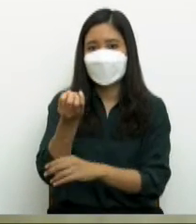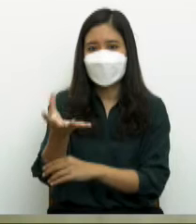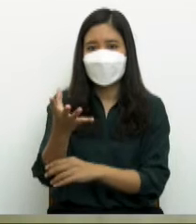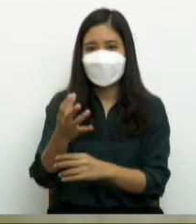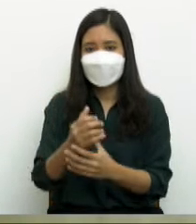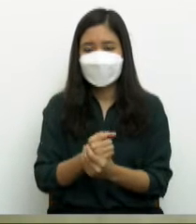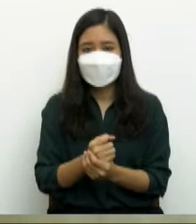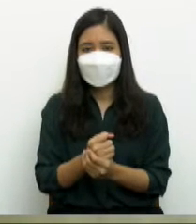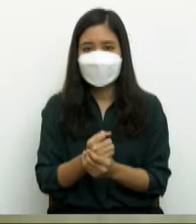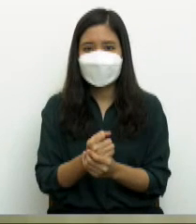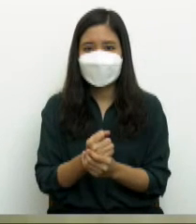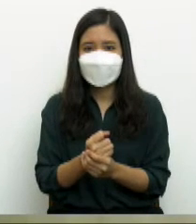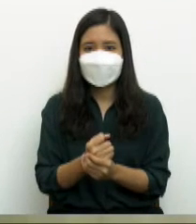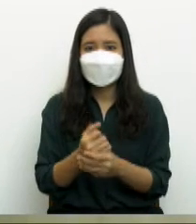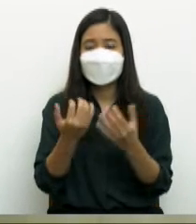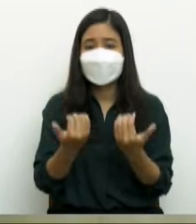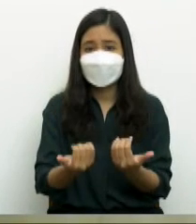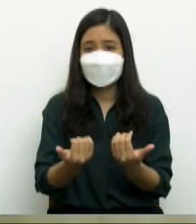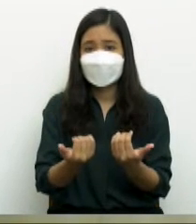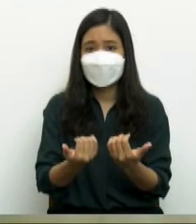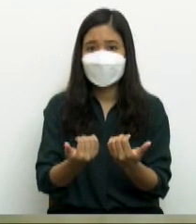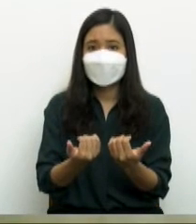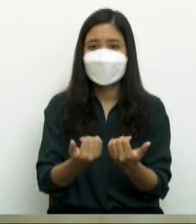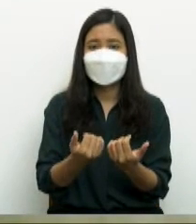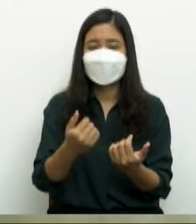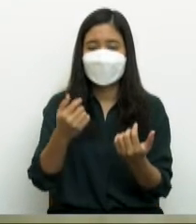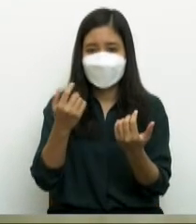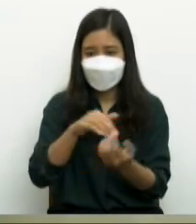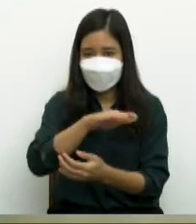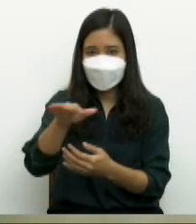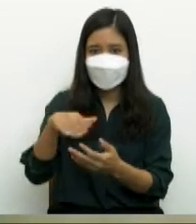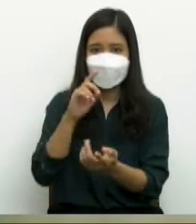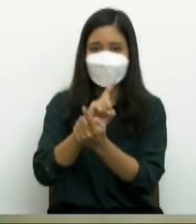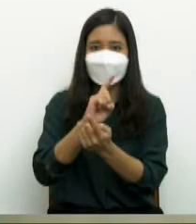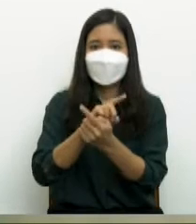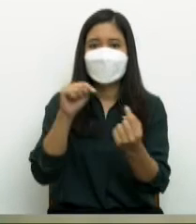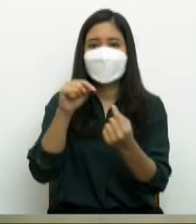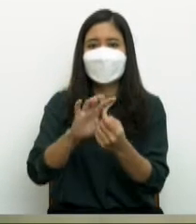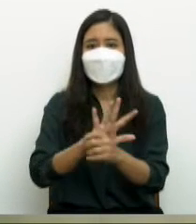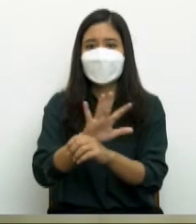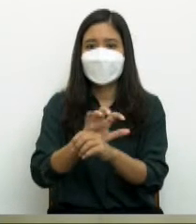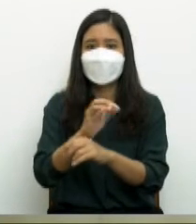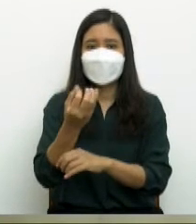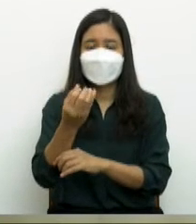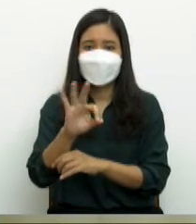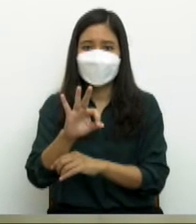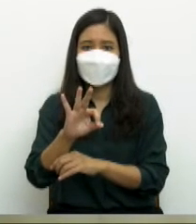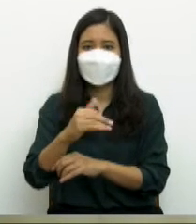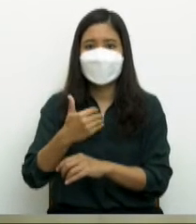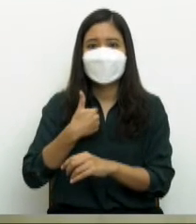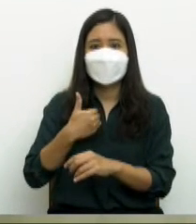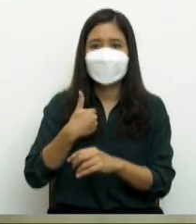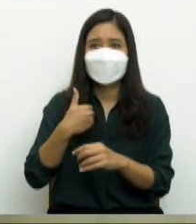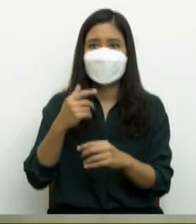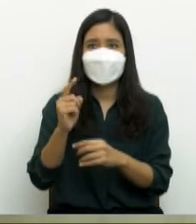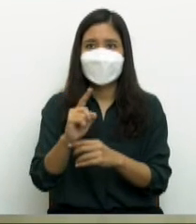ของที่ว่าในห้วงเวลาที่เราเผชิญโฆวินทะรายการวันนี้ผมเองไม่ได้ออกไปออกรายการที่ห้อง